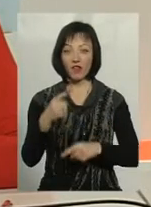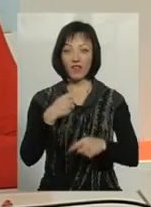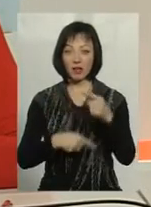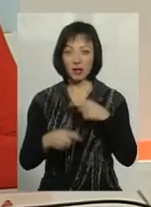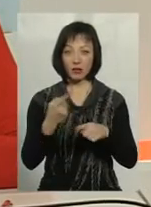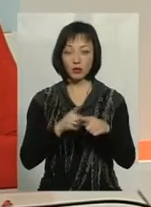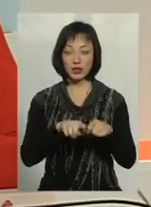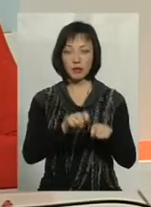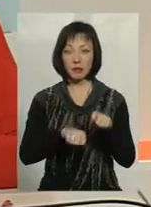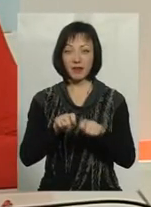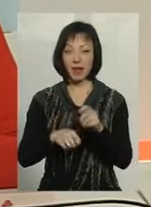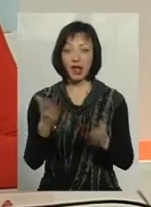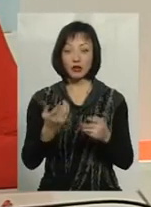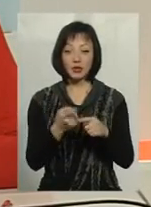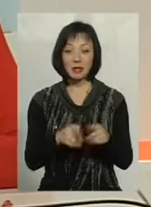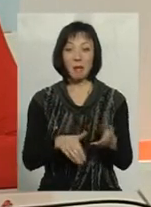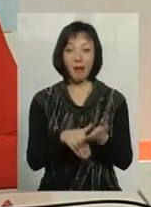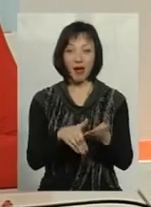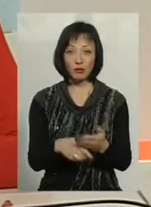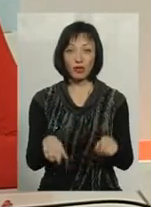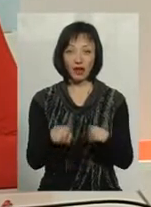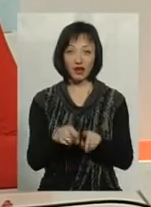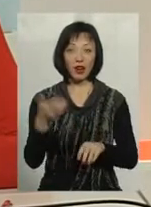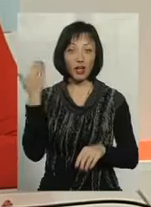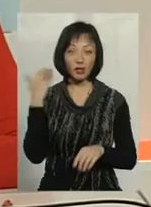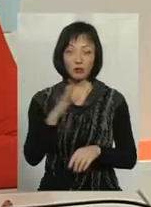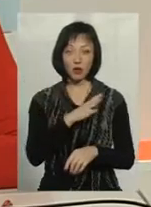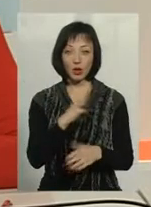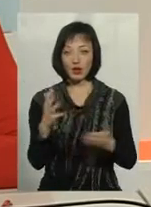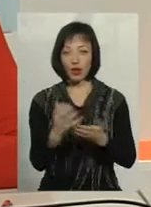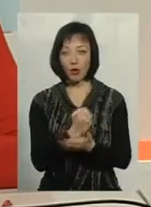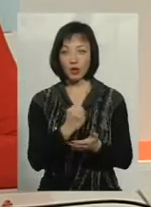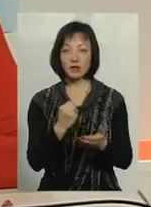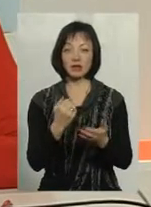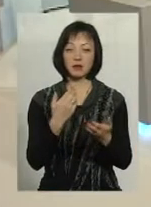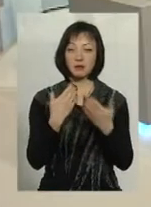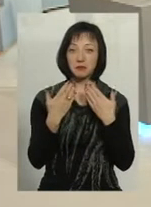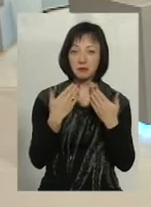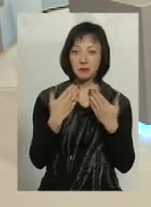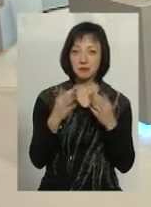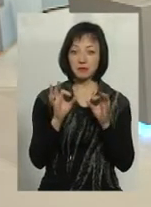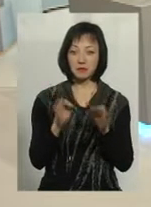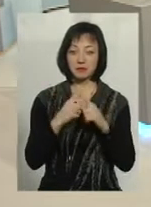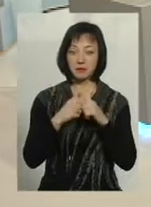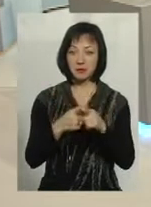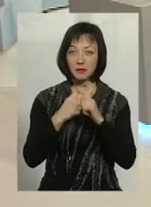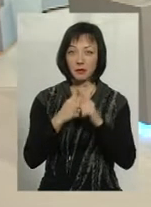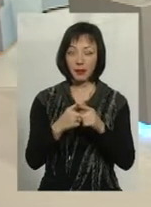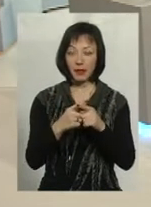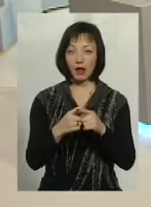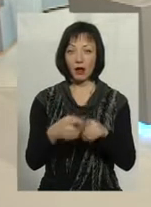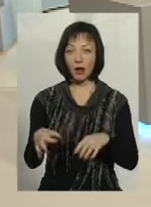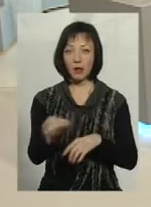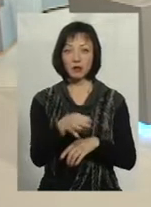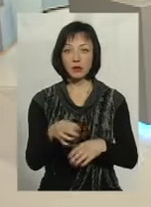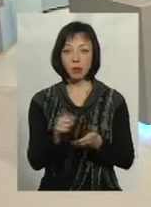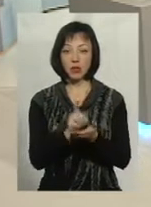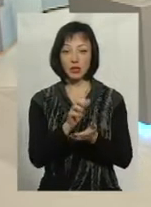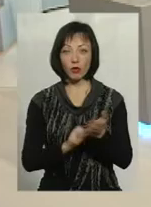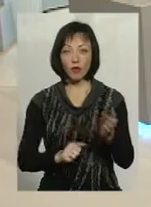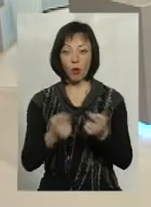буває виникає вихід шукати такий спосіб, як його уникнути. Яким способом? Перш за все, закривається другу ситуацію,